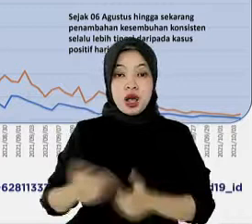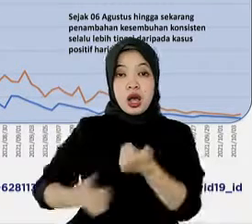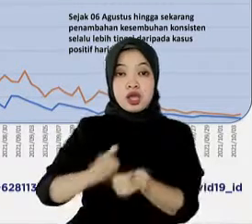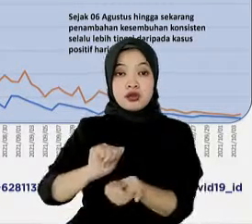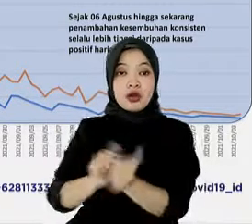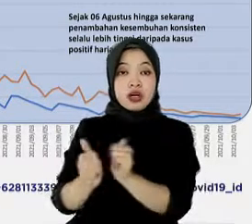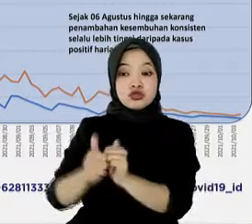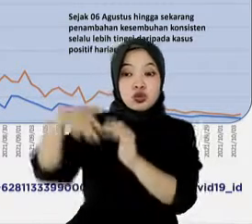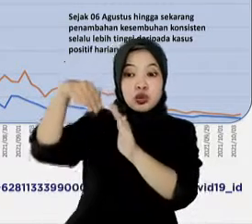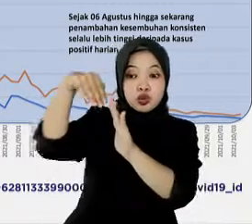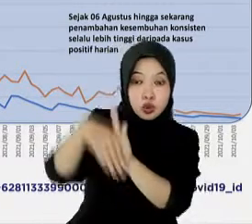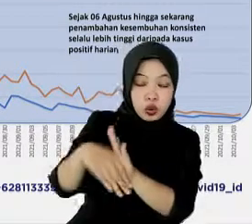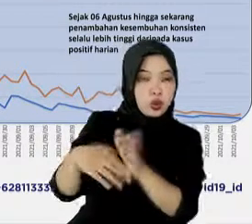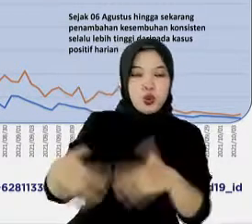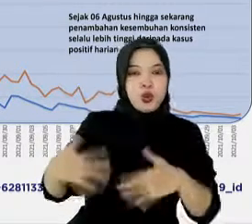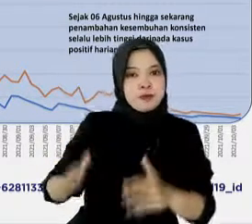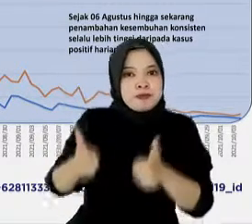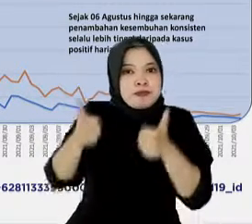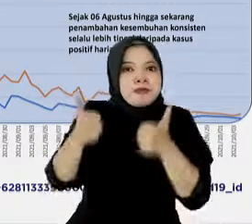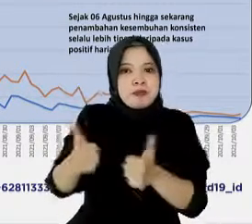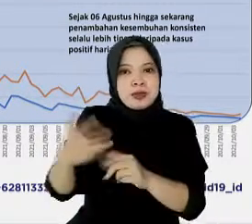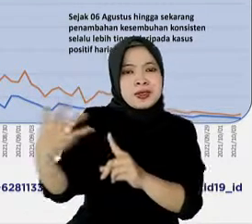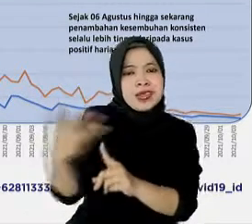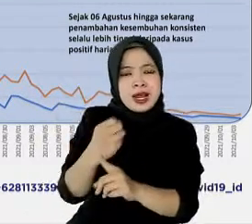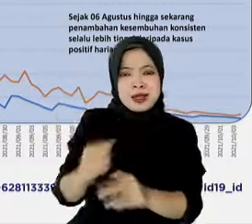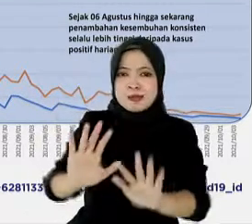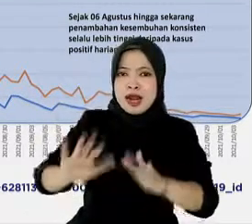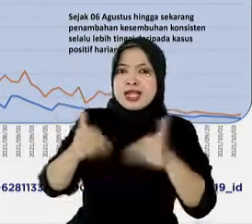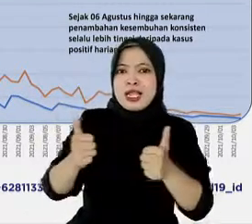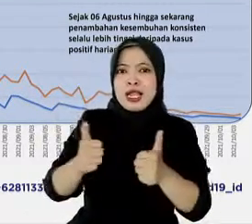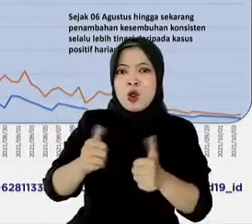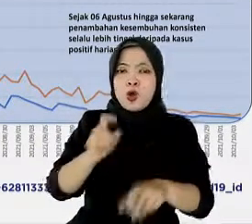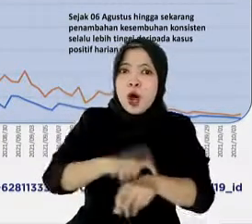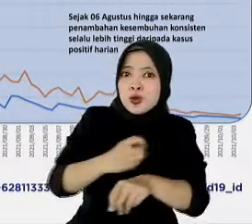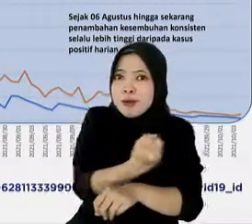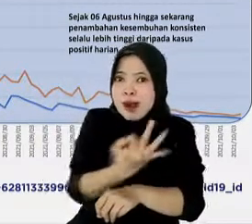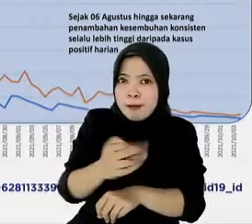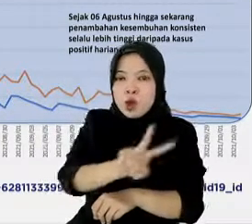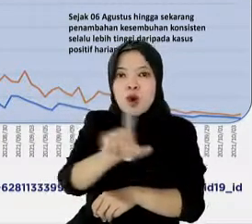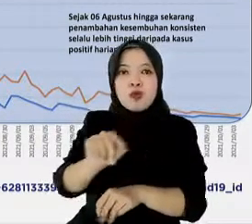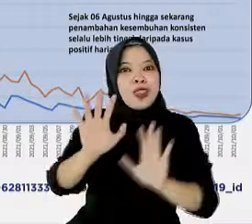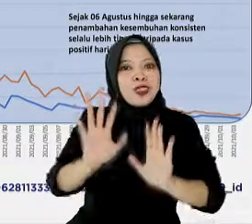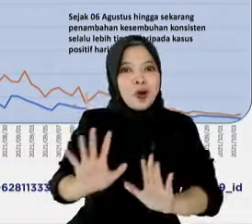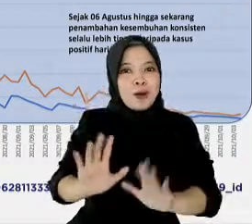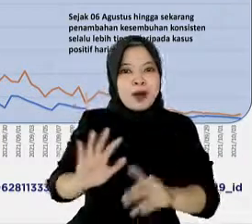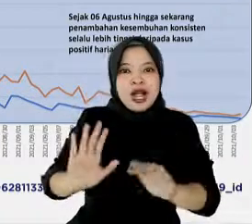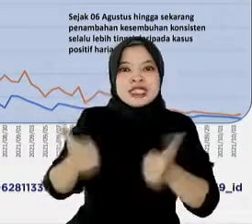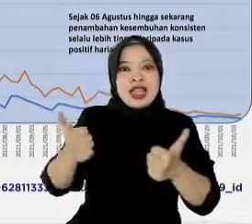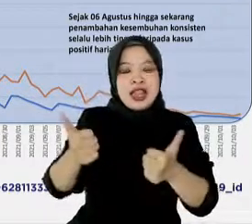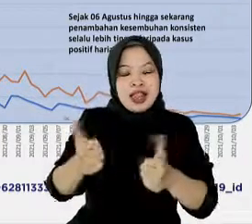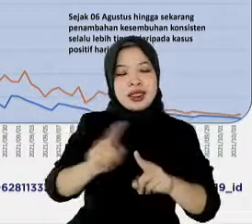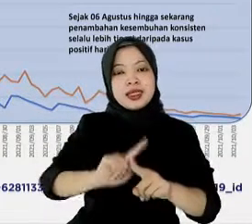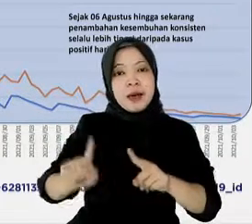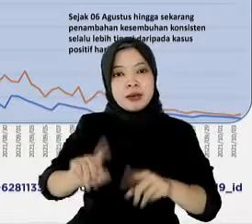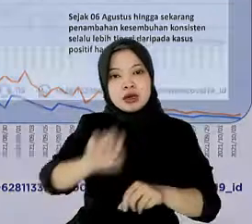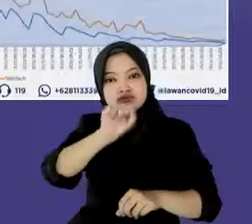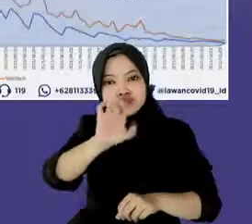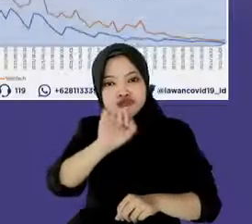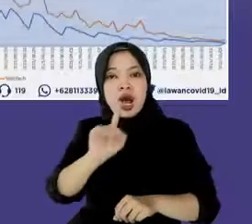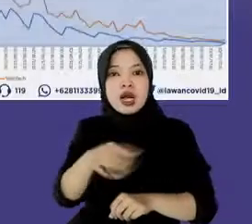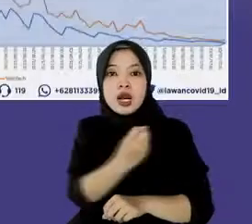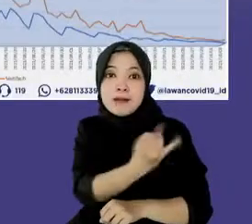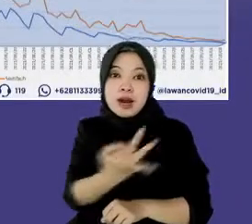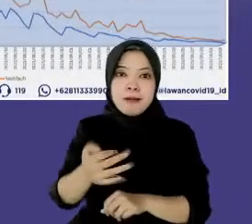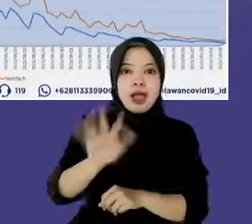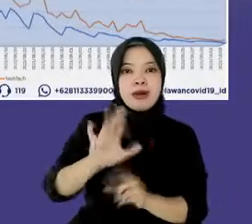drastis ini berhasil kita capai dalam waktu kurang lebih dua bulan saja namun saya akan tetap menyampaikan lima